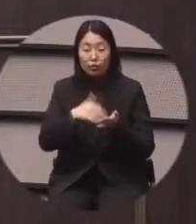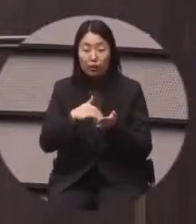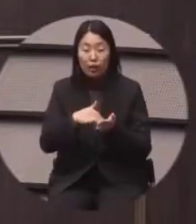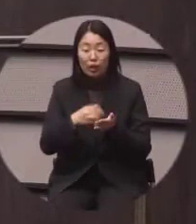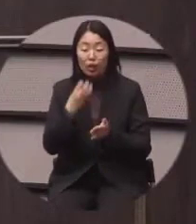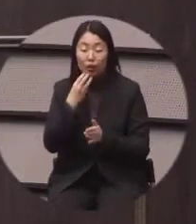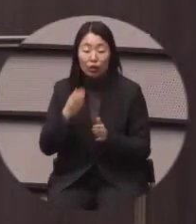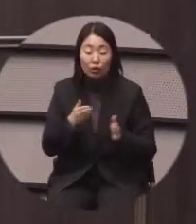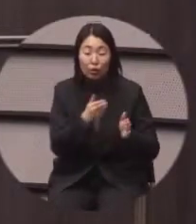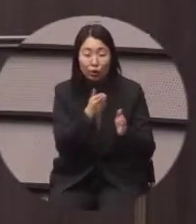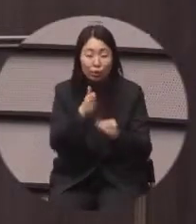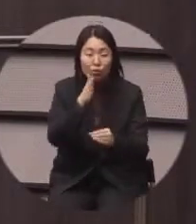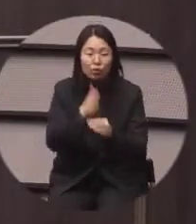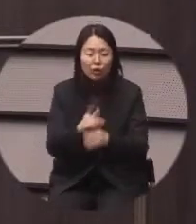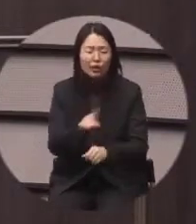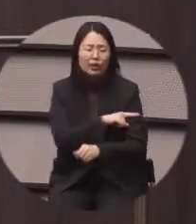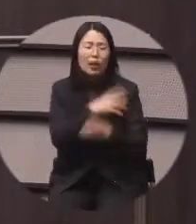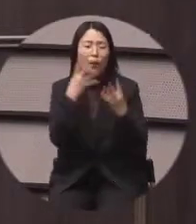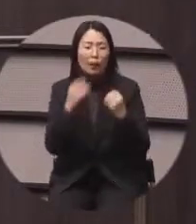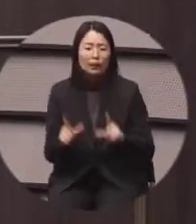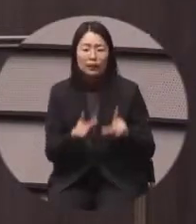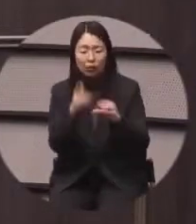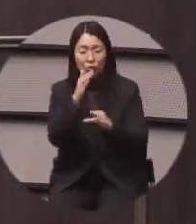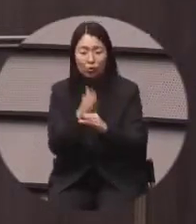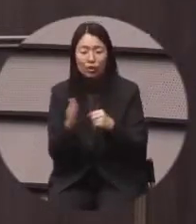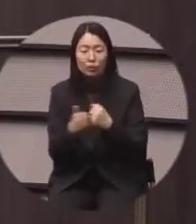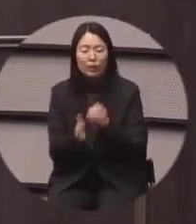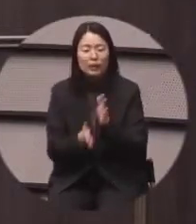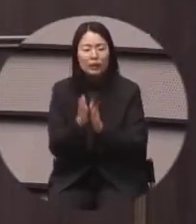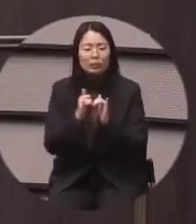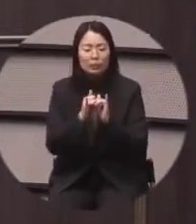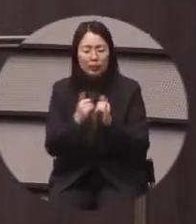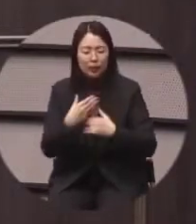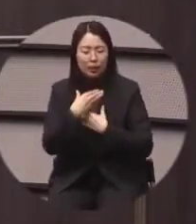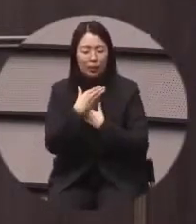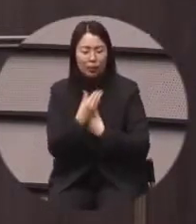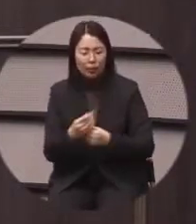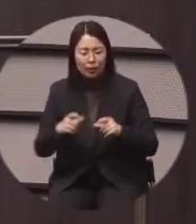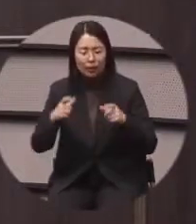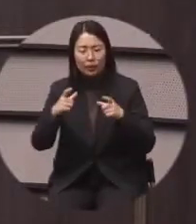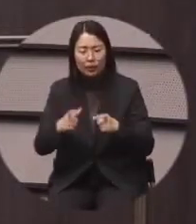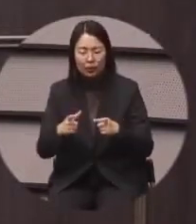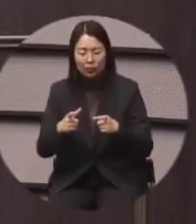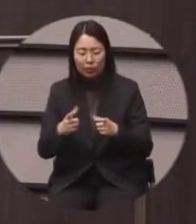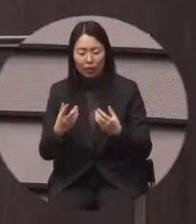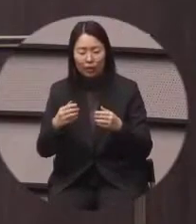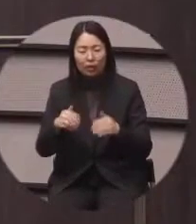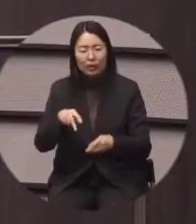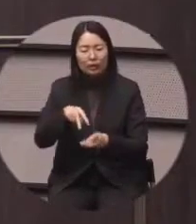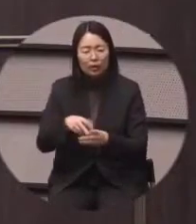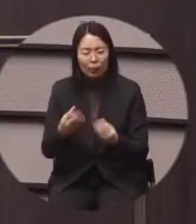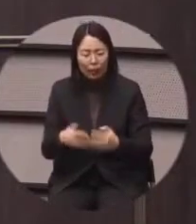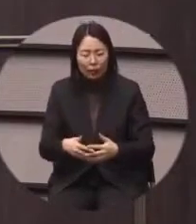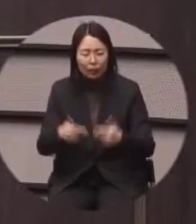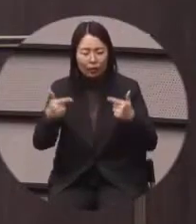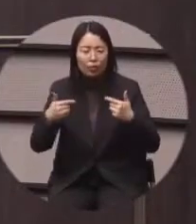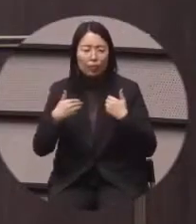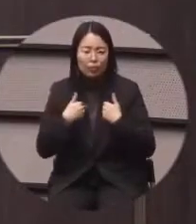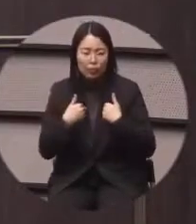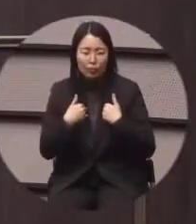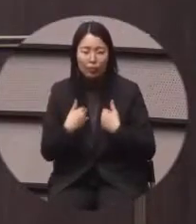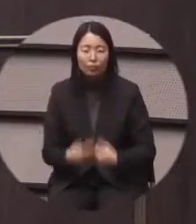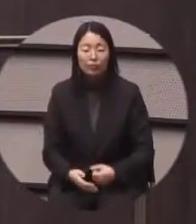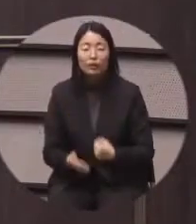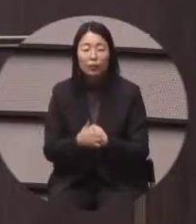내 최고인 점을 감안할 때 시민 편익시설의 확충이 무엇보다 절실하고 시급한 실정이며 이